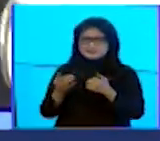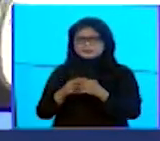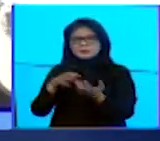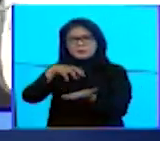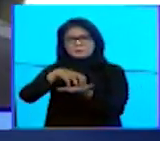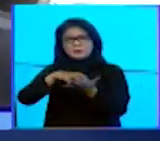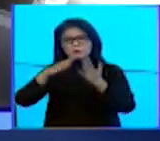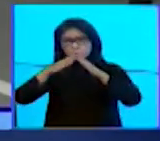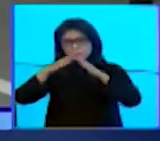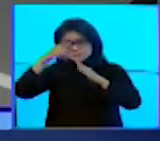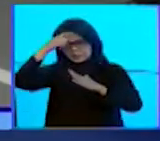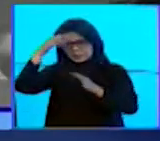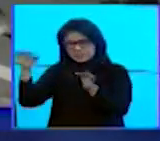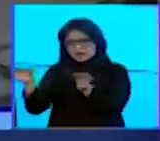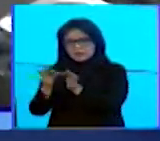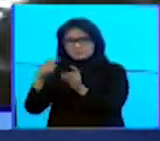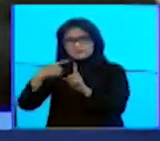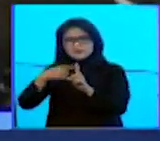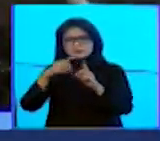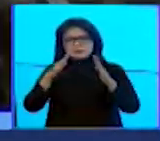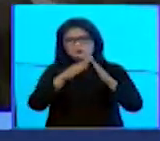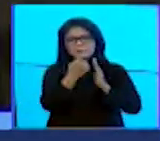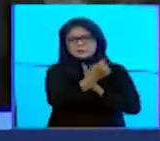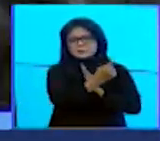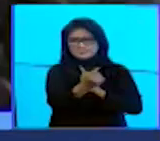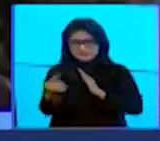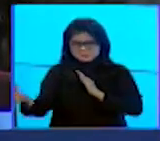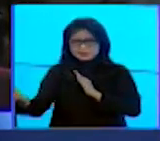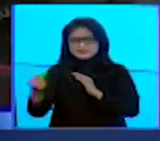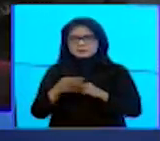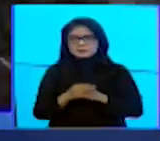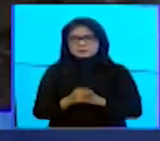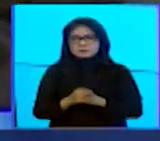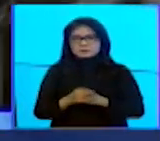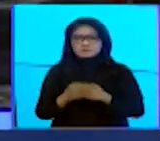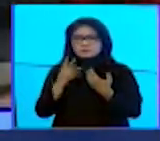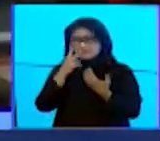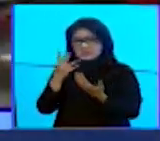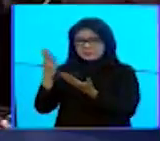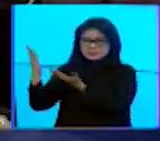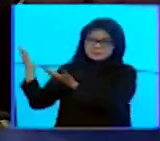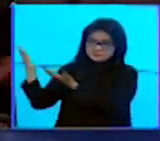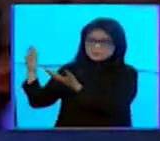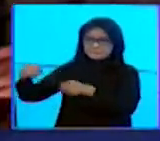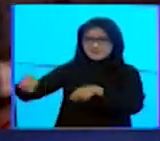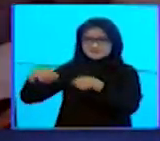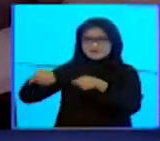di kediamannya masing-masing. Saat ini di belakang saya, Lady, saya akan menunjukkan ini merupakan dapur umum, tempat